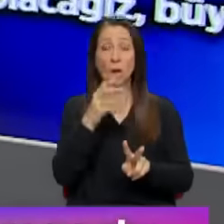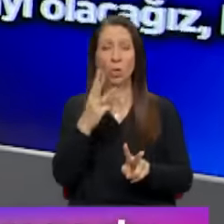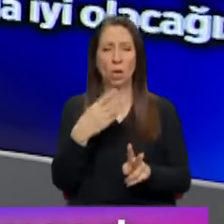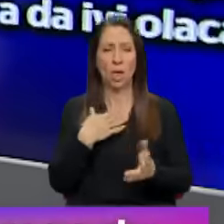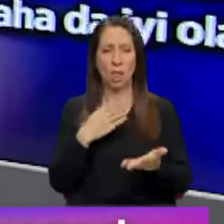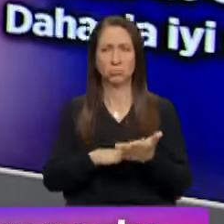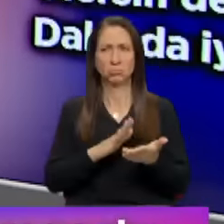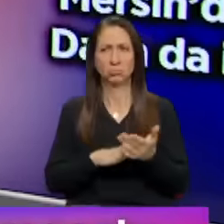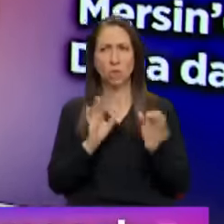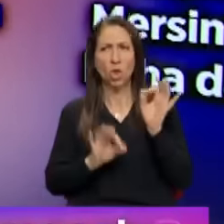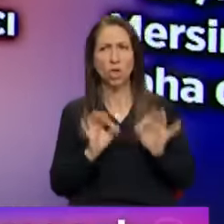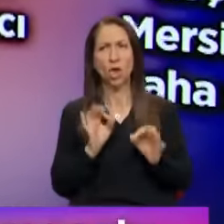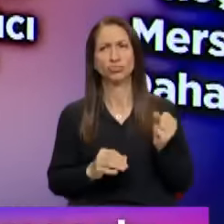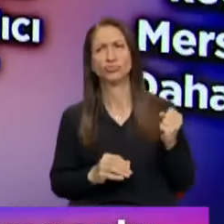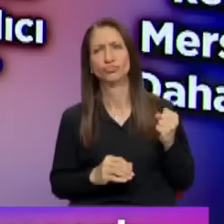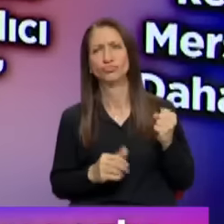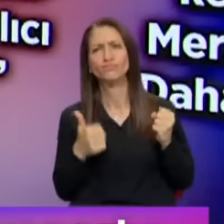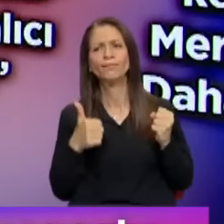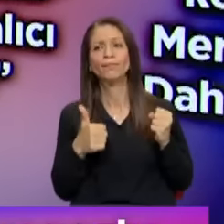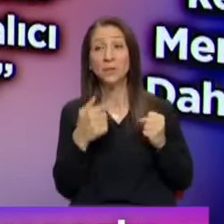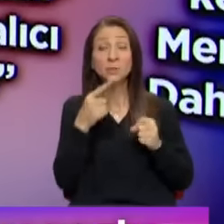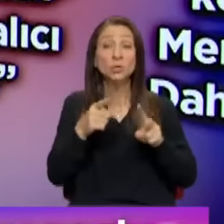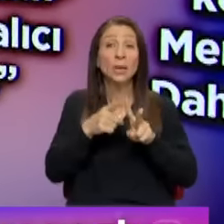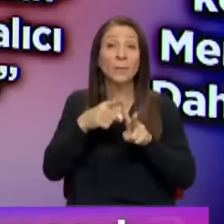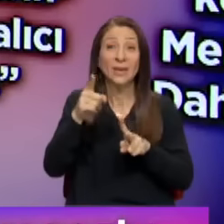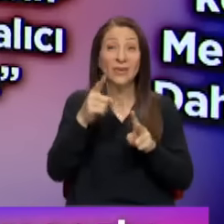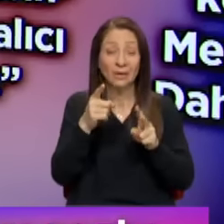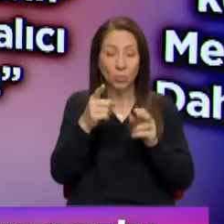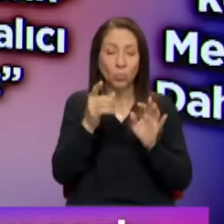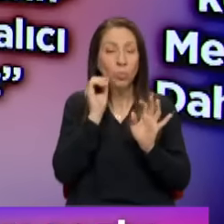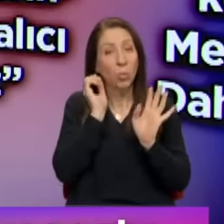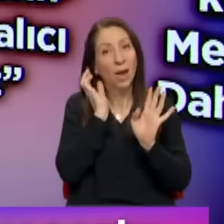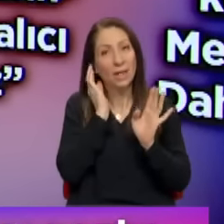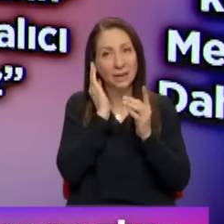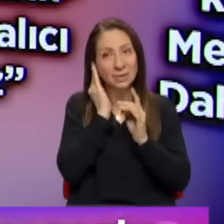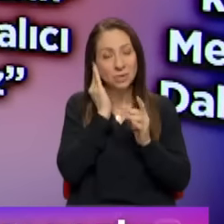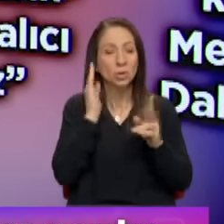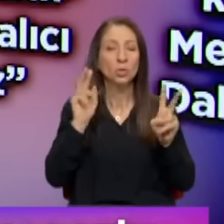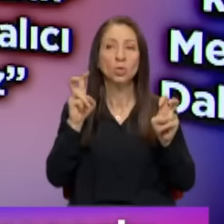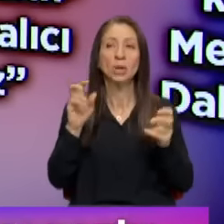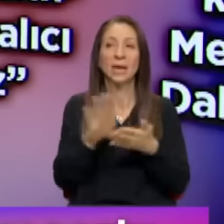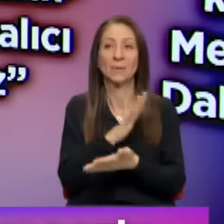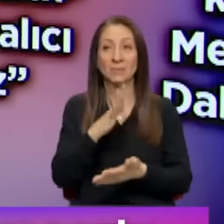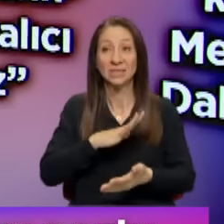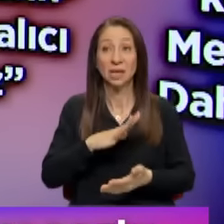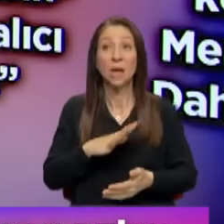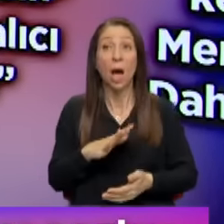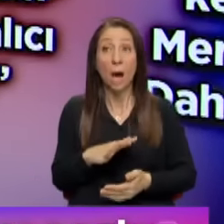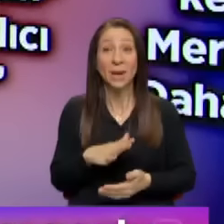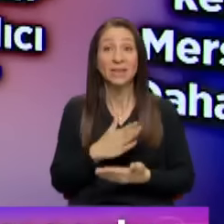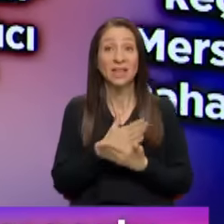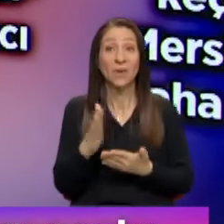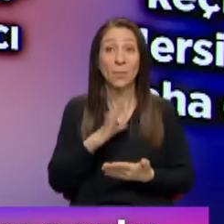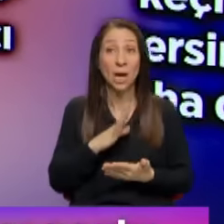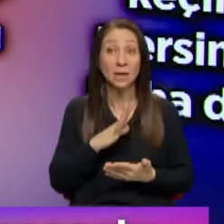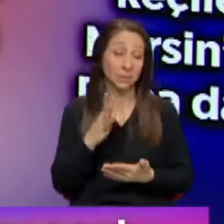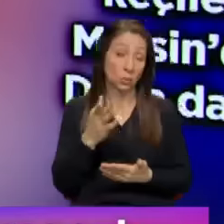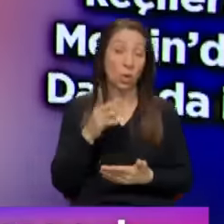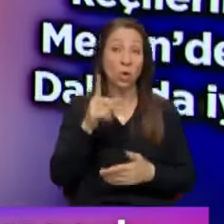altında demişti Nurettin Nebati. Fıkra bu kadar deyip mevzuyu kapatmak isteriz fakat devam var.